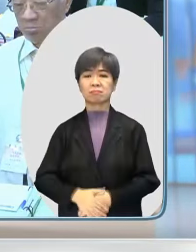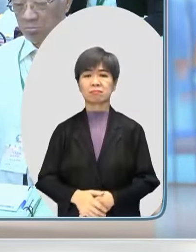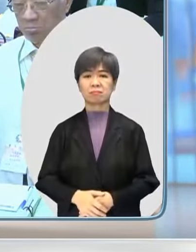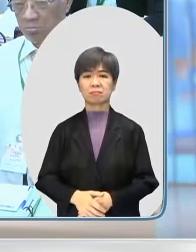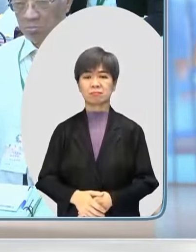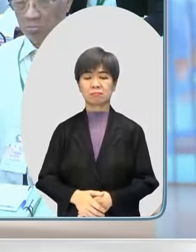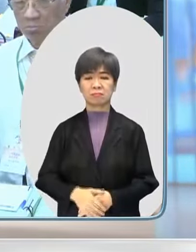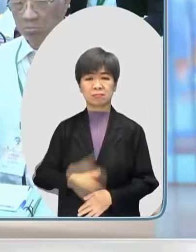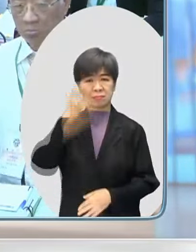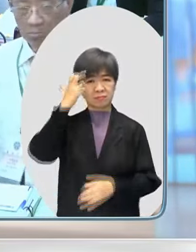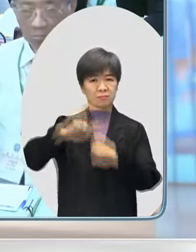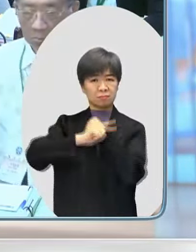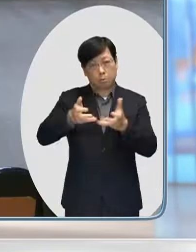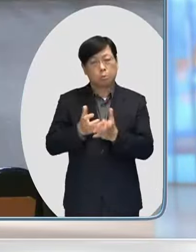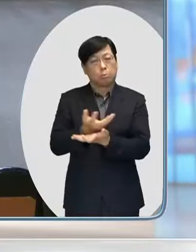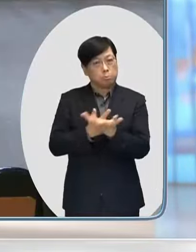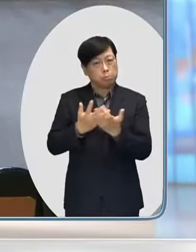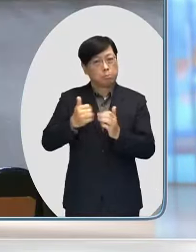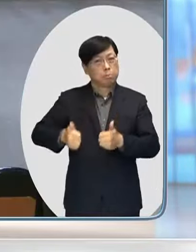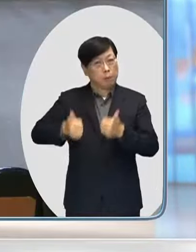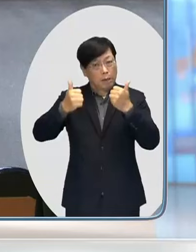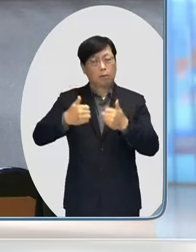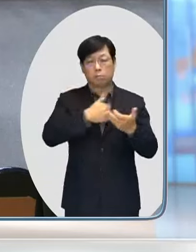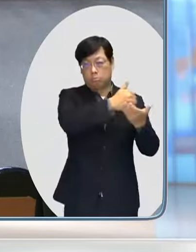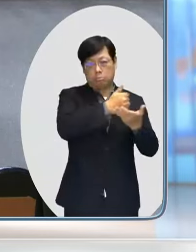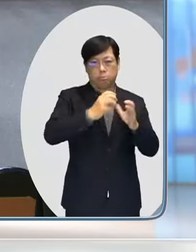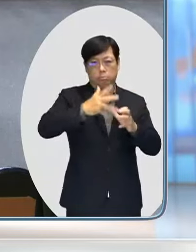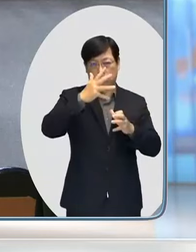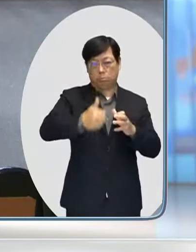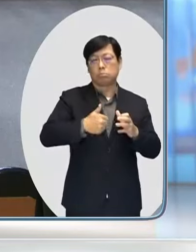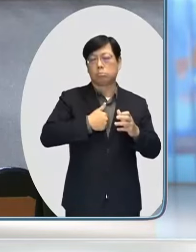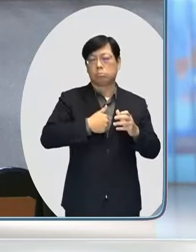论，两造展开激烈攻防，